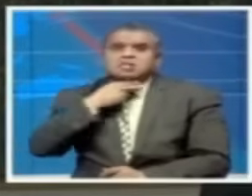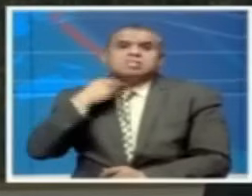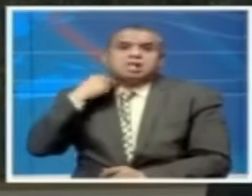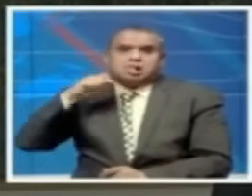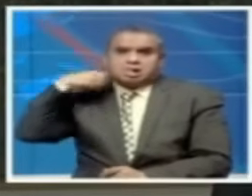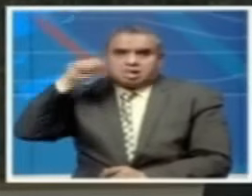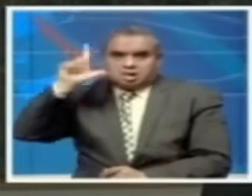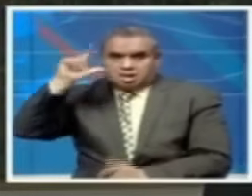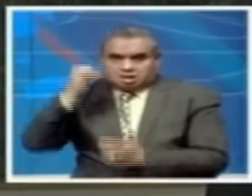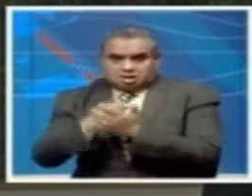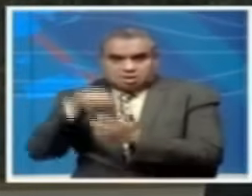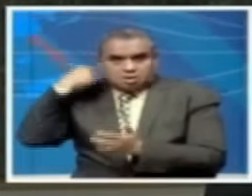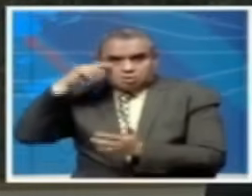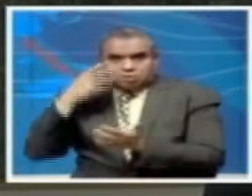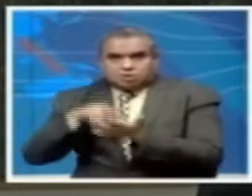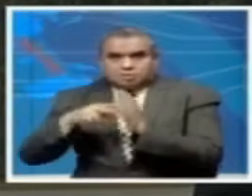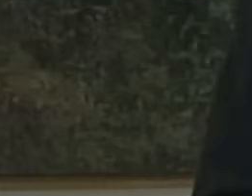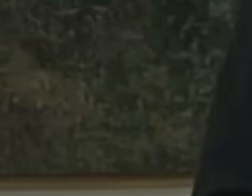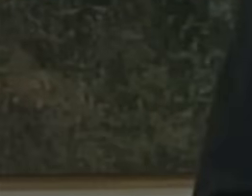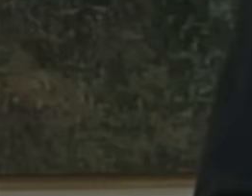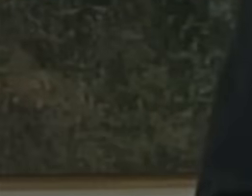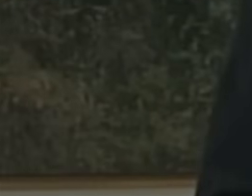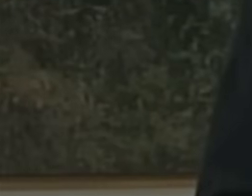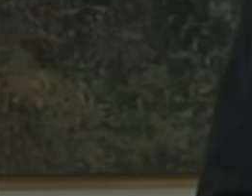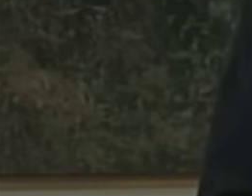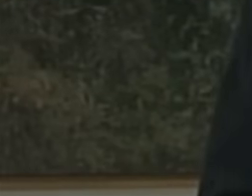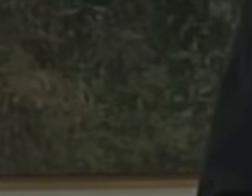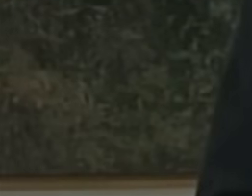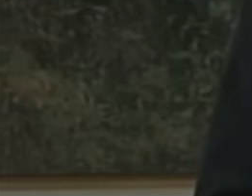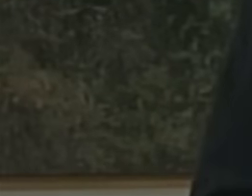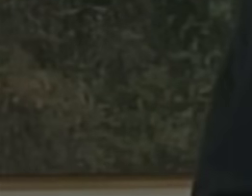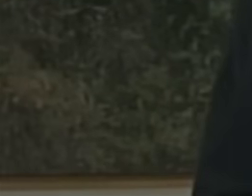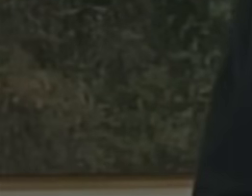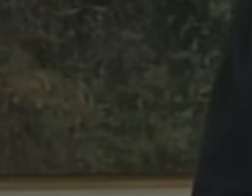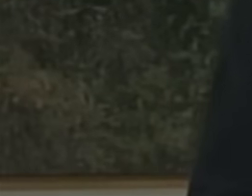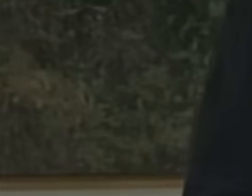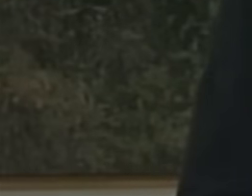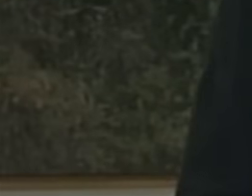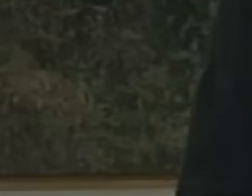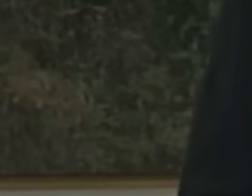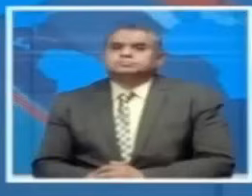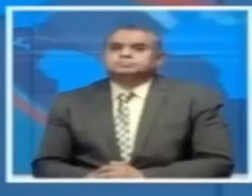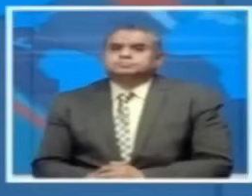المستوى الوزاري للتعامل مع تطورات الوضع في قطاع غزة.